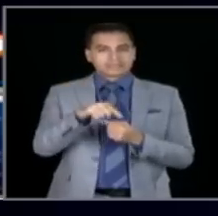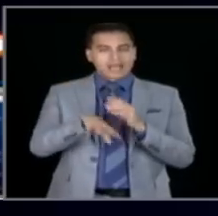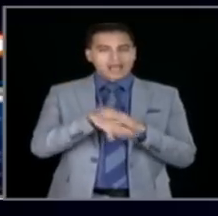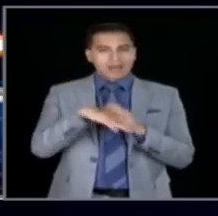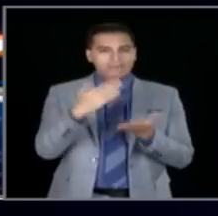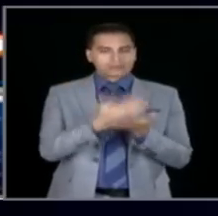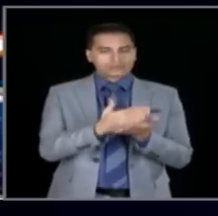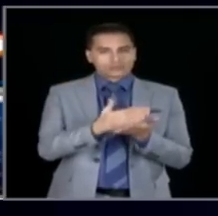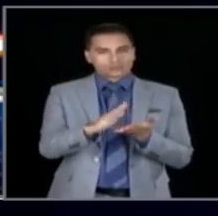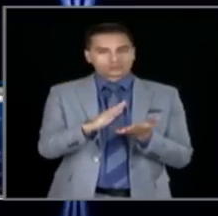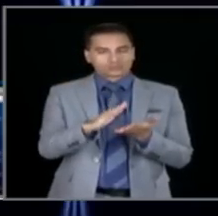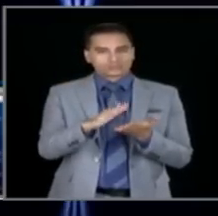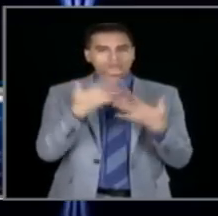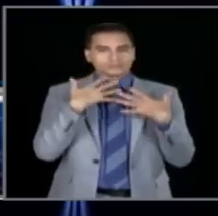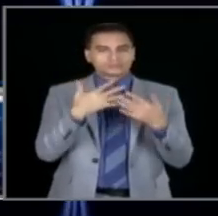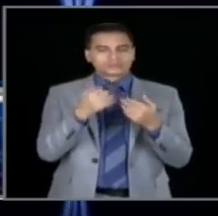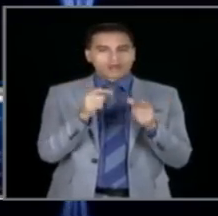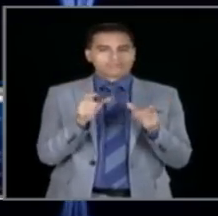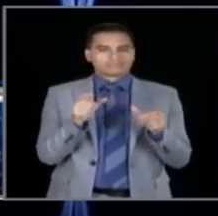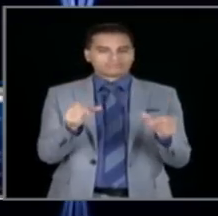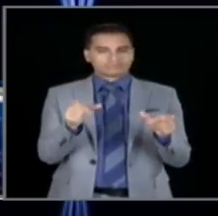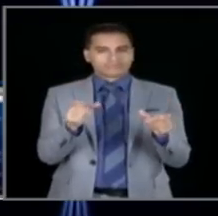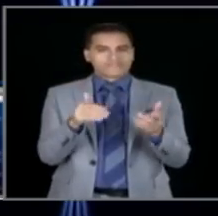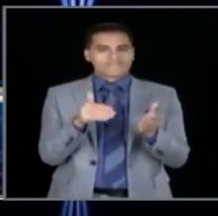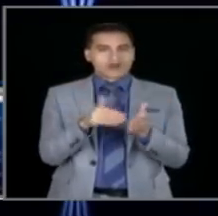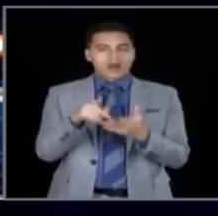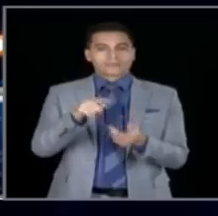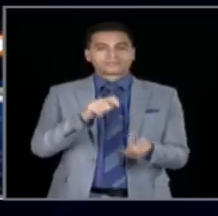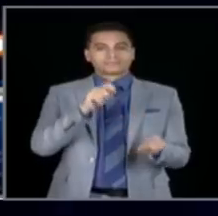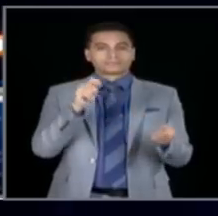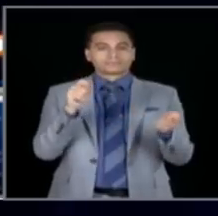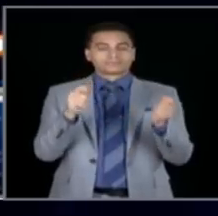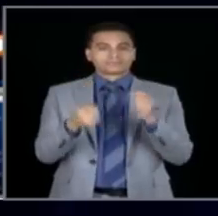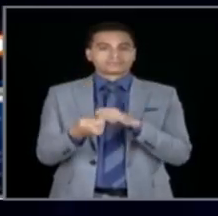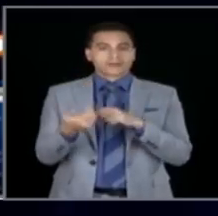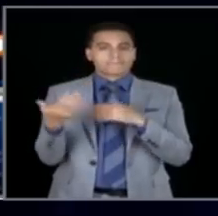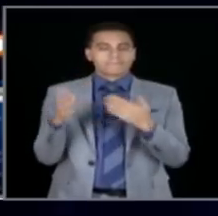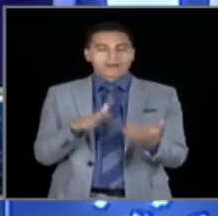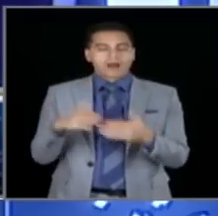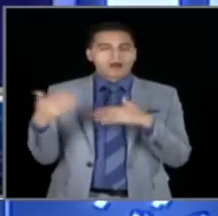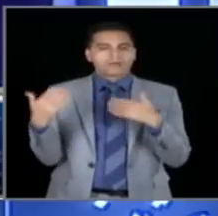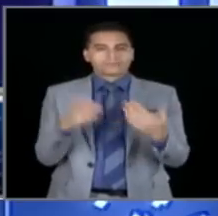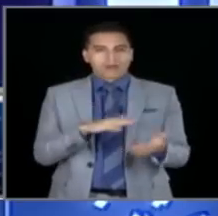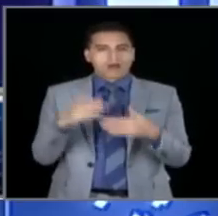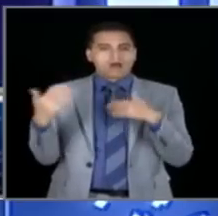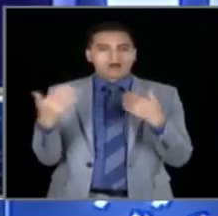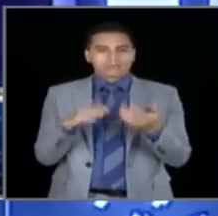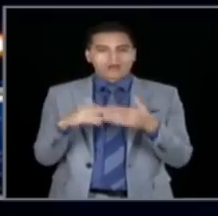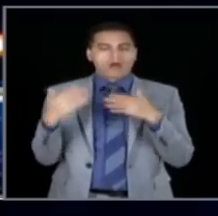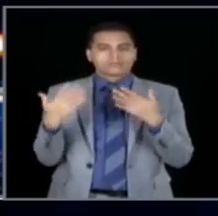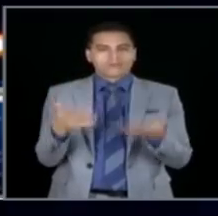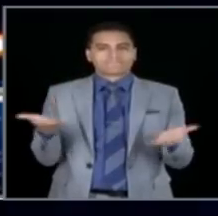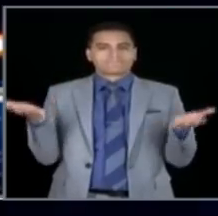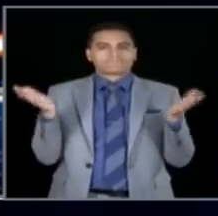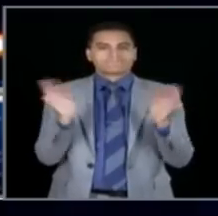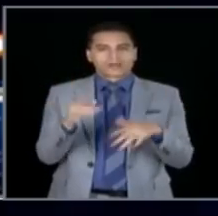عزل صحي لحد ما تحولت لمقبرة جماعية. فنلندا؟